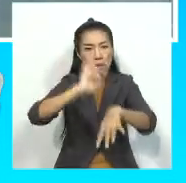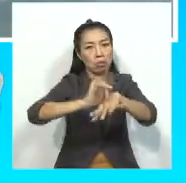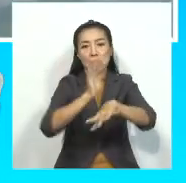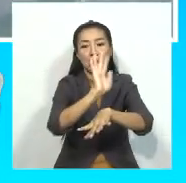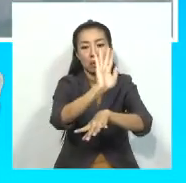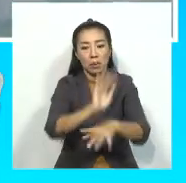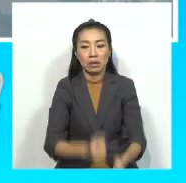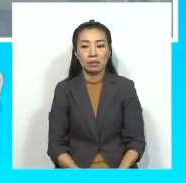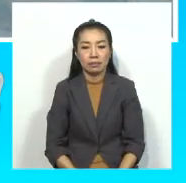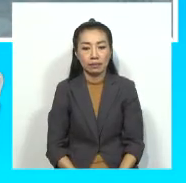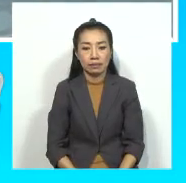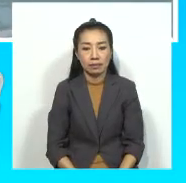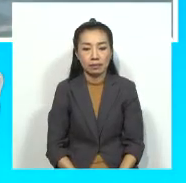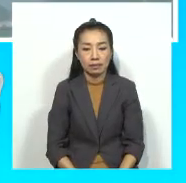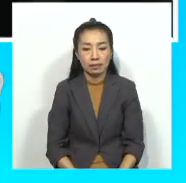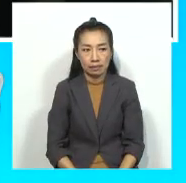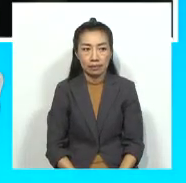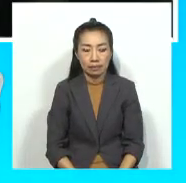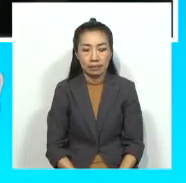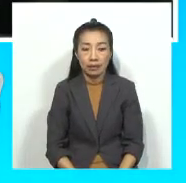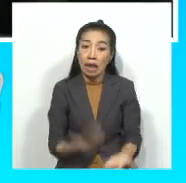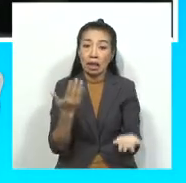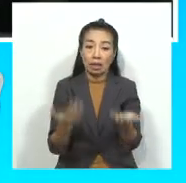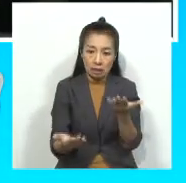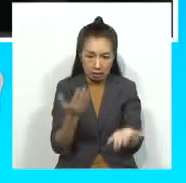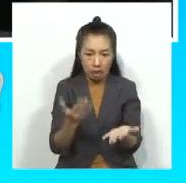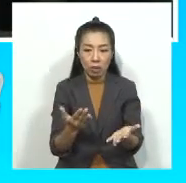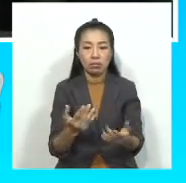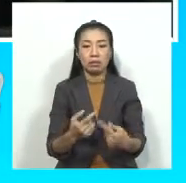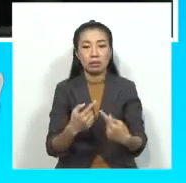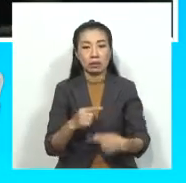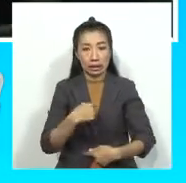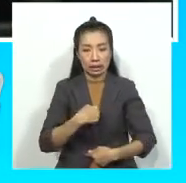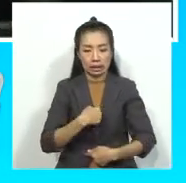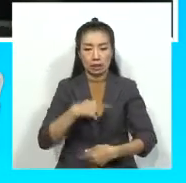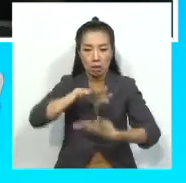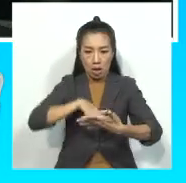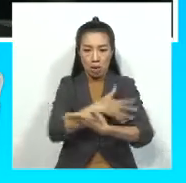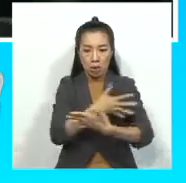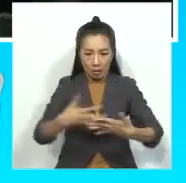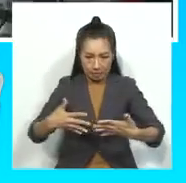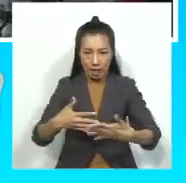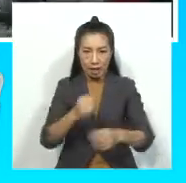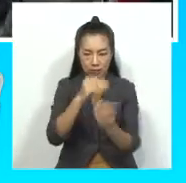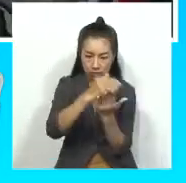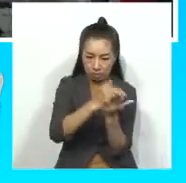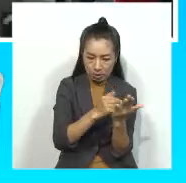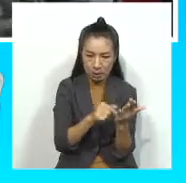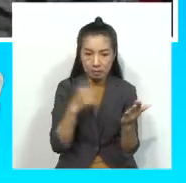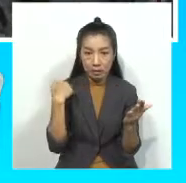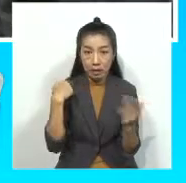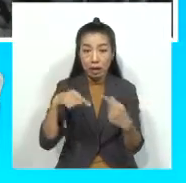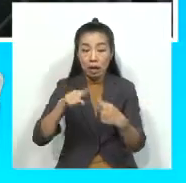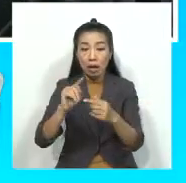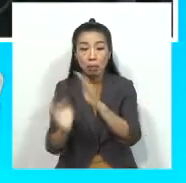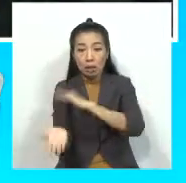ครับ ค่ะ ครับผมแต่อย่างไรก็ตามเนี่ยเรามีการวางแผนแล้วเราก็ในส่วนของเม